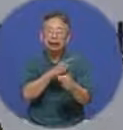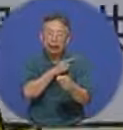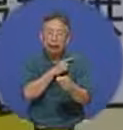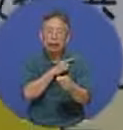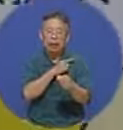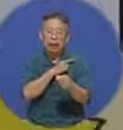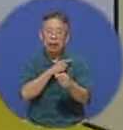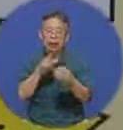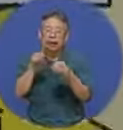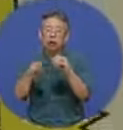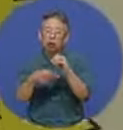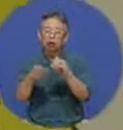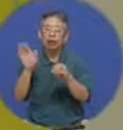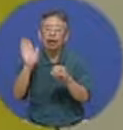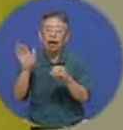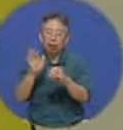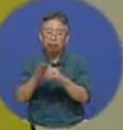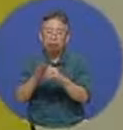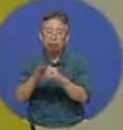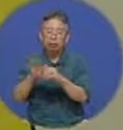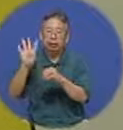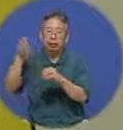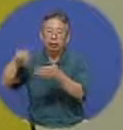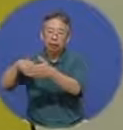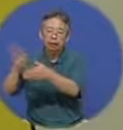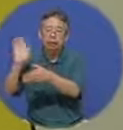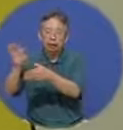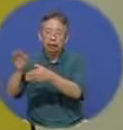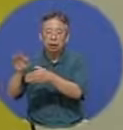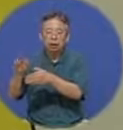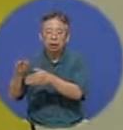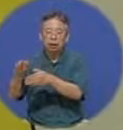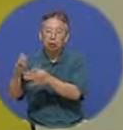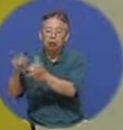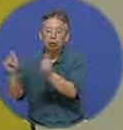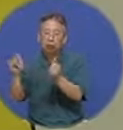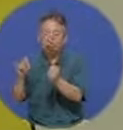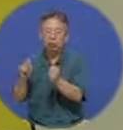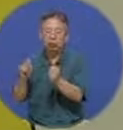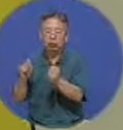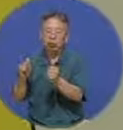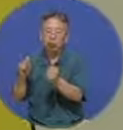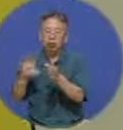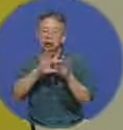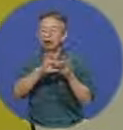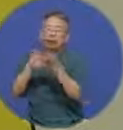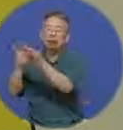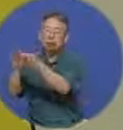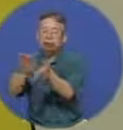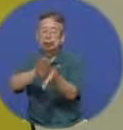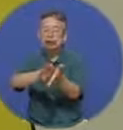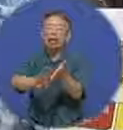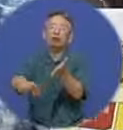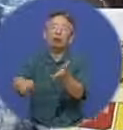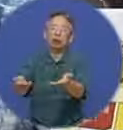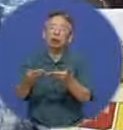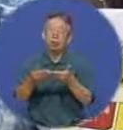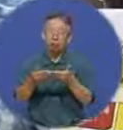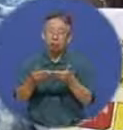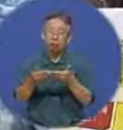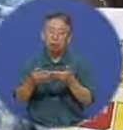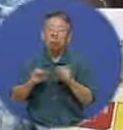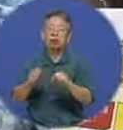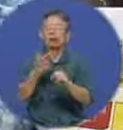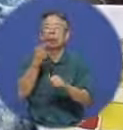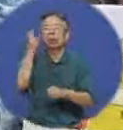県の中にもありますから、そういうところに出動してもらって、まあ、削除をしてもらったりするというようなことをやっていきたいと思